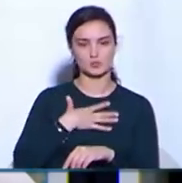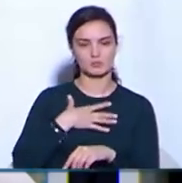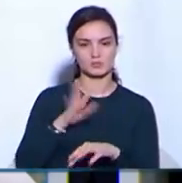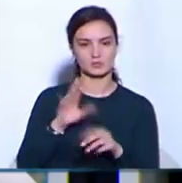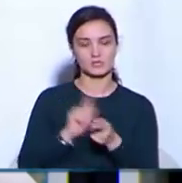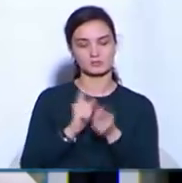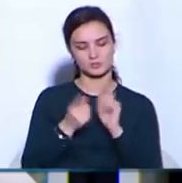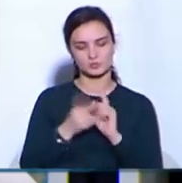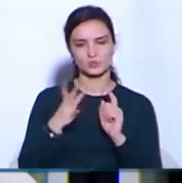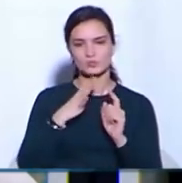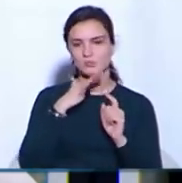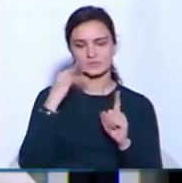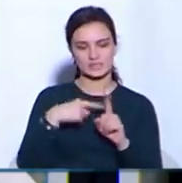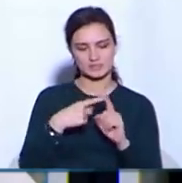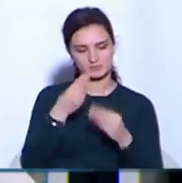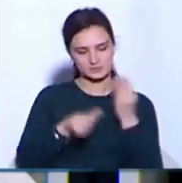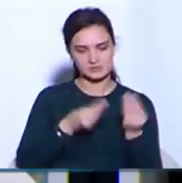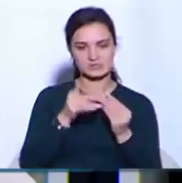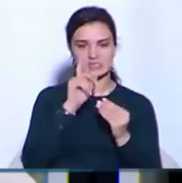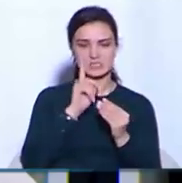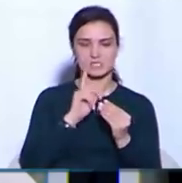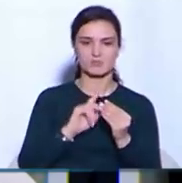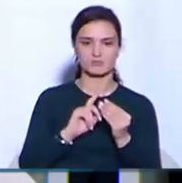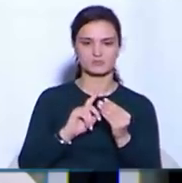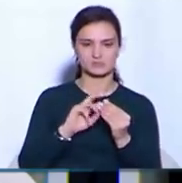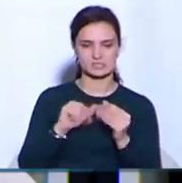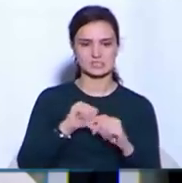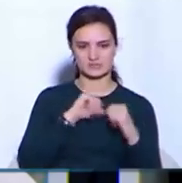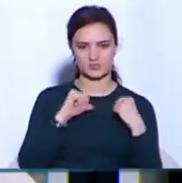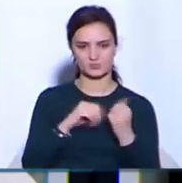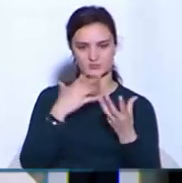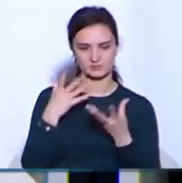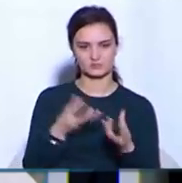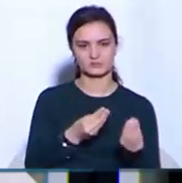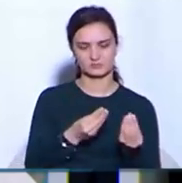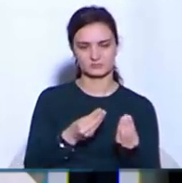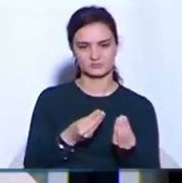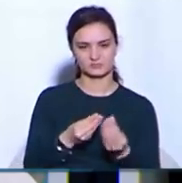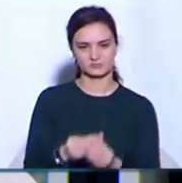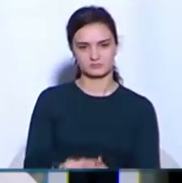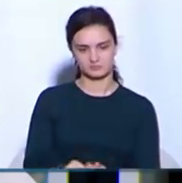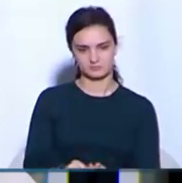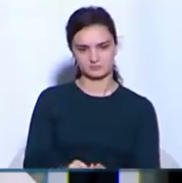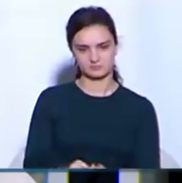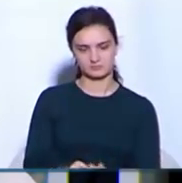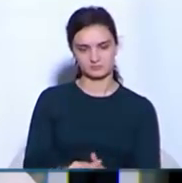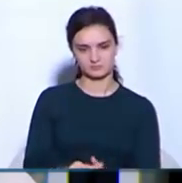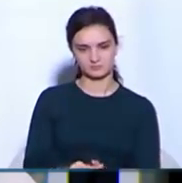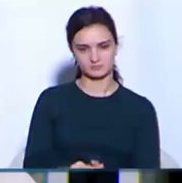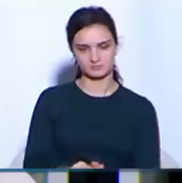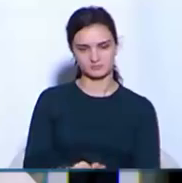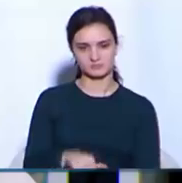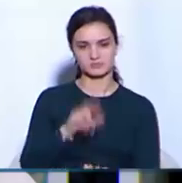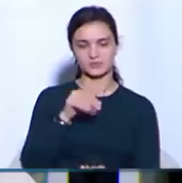პარალელურად გადაფარული უამრავი დადებითი სასიამოვნო და სიყვარულის წყარო ემოციებით, ასე